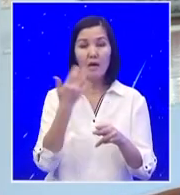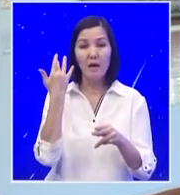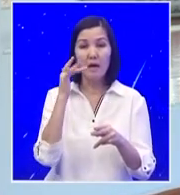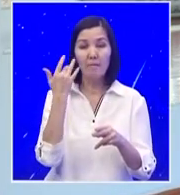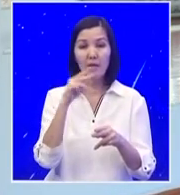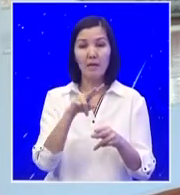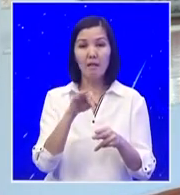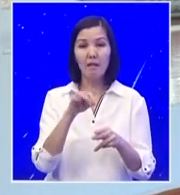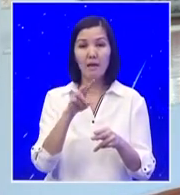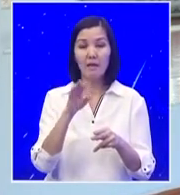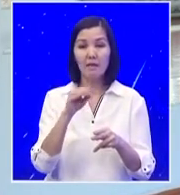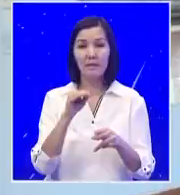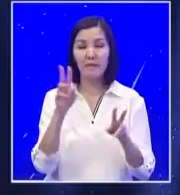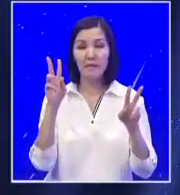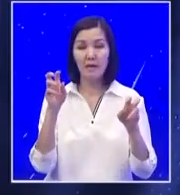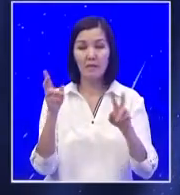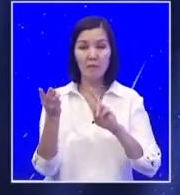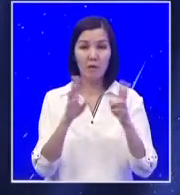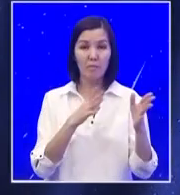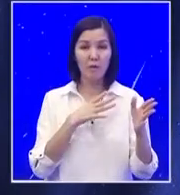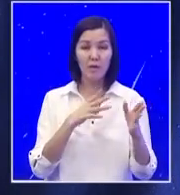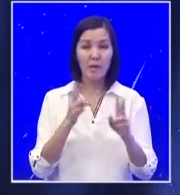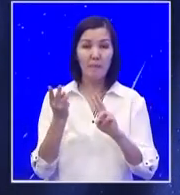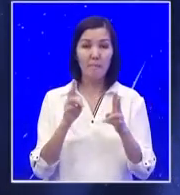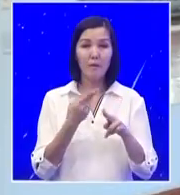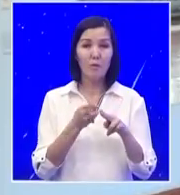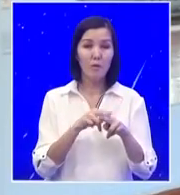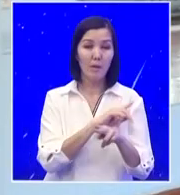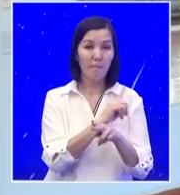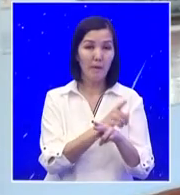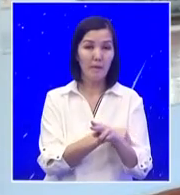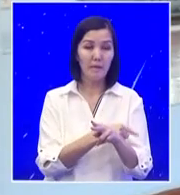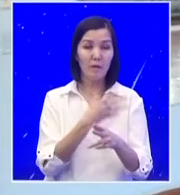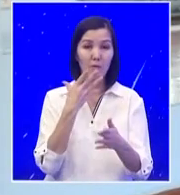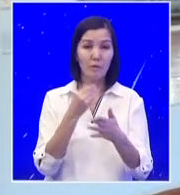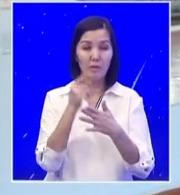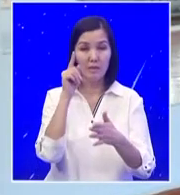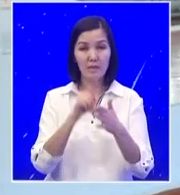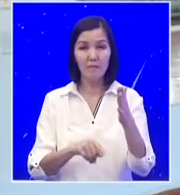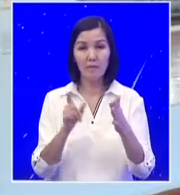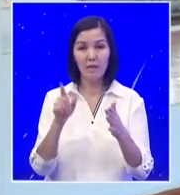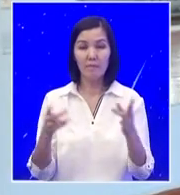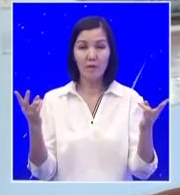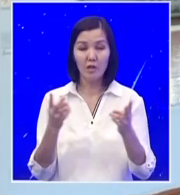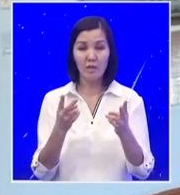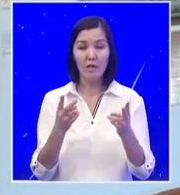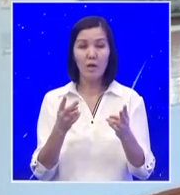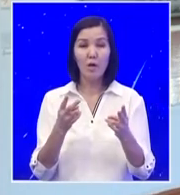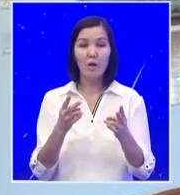би жанрын үйреніп жүрміз. Бұл би ұқты, өзіне сенімді адам қажет етеді. Себебі